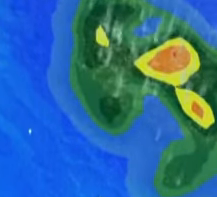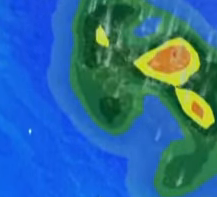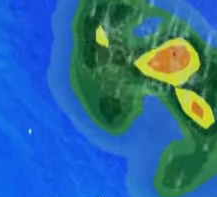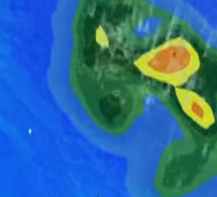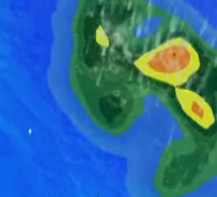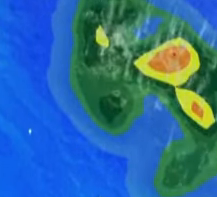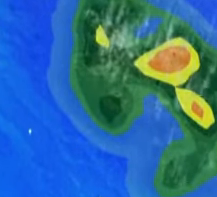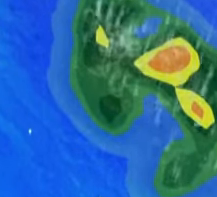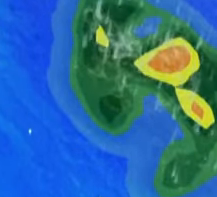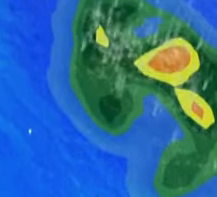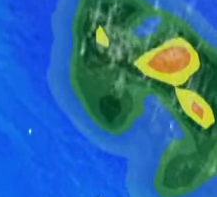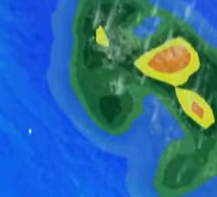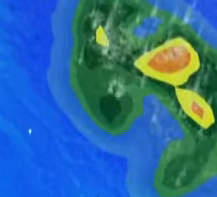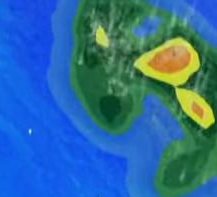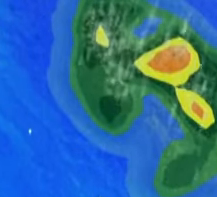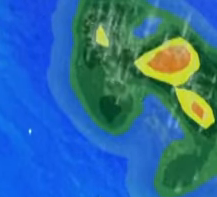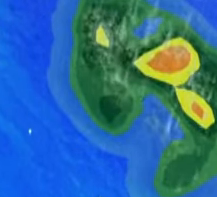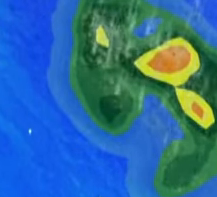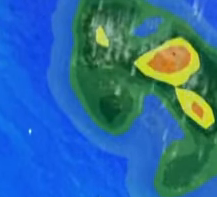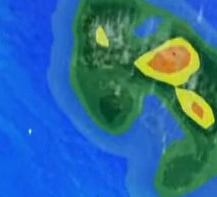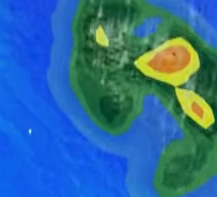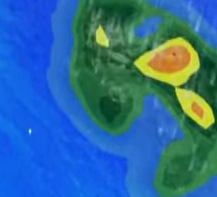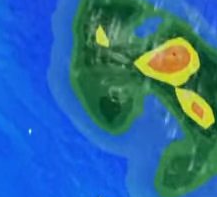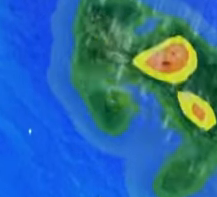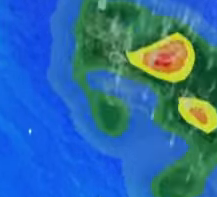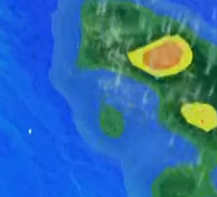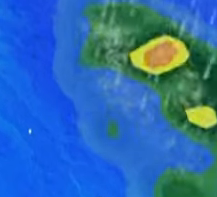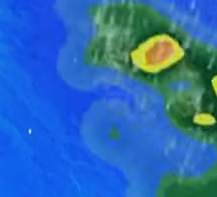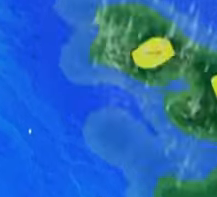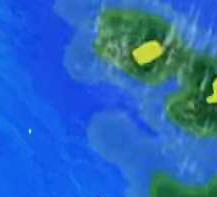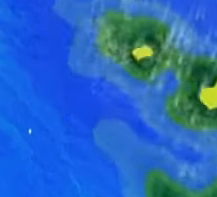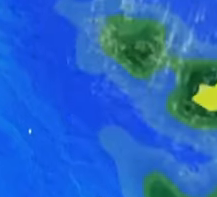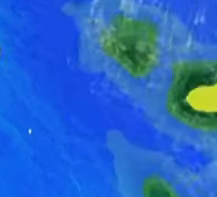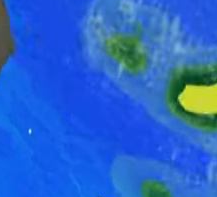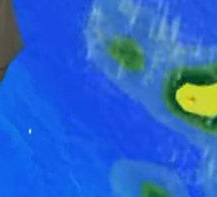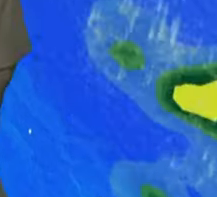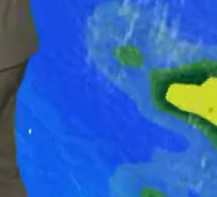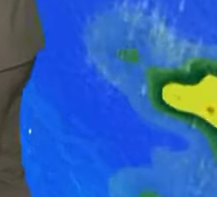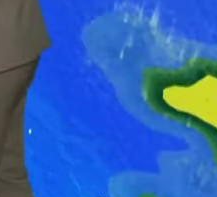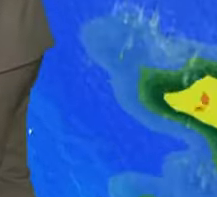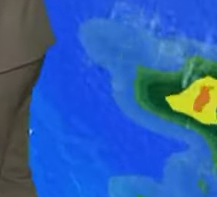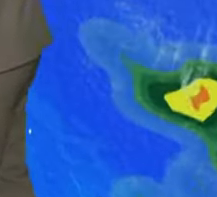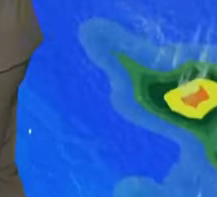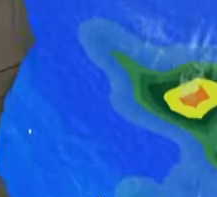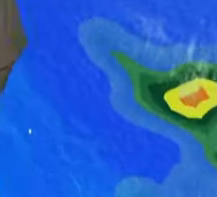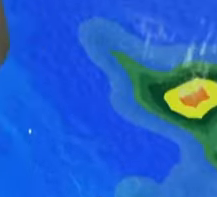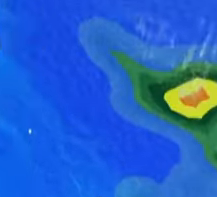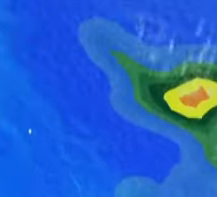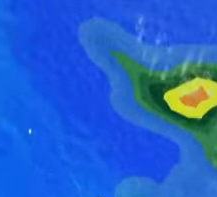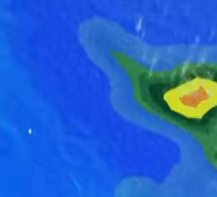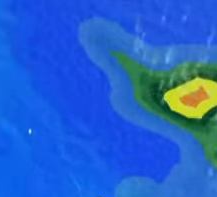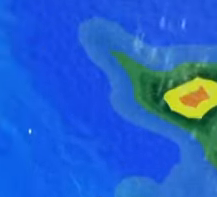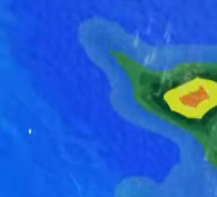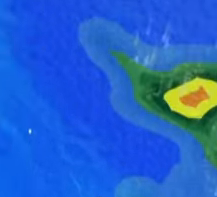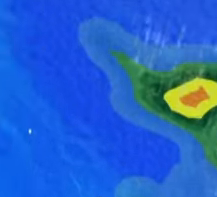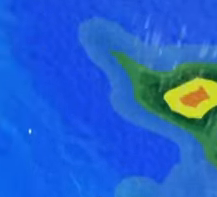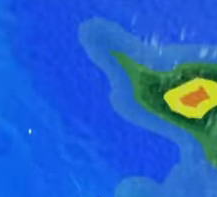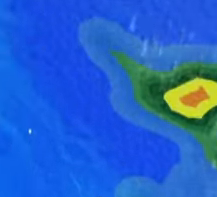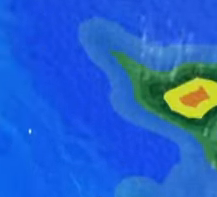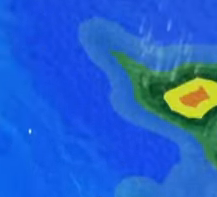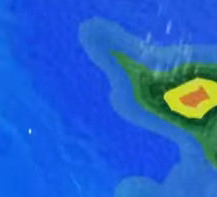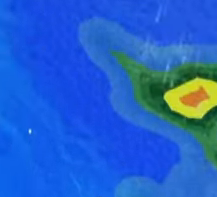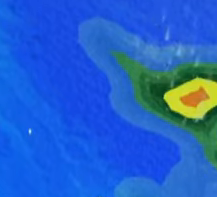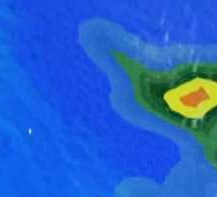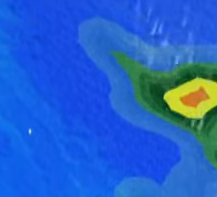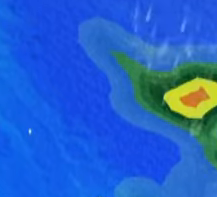Zamboanga Peninsula at sa Basilan. Pero maaraw at mainit naman maghapon sa ibang bahagi pa ng Mindanao, sa buong Kabisayaan